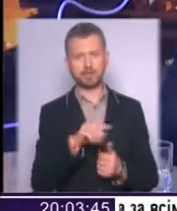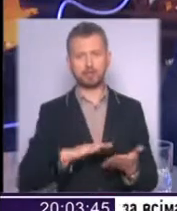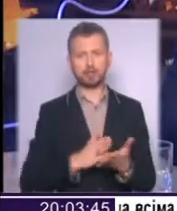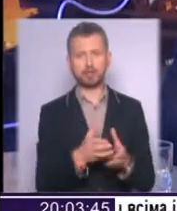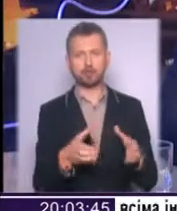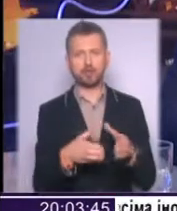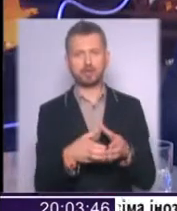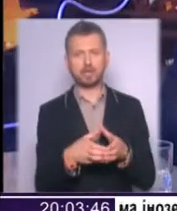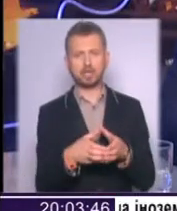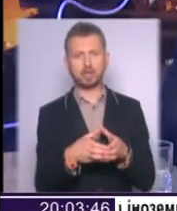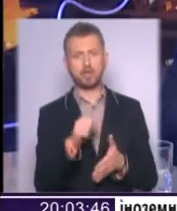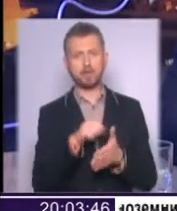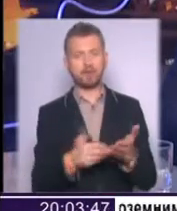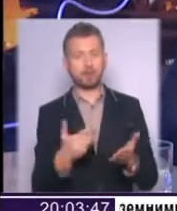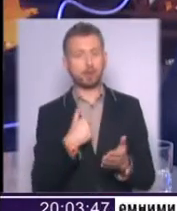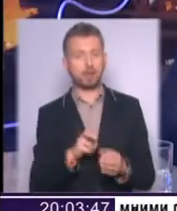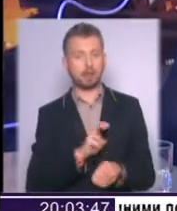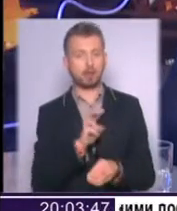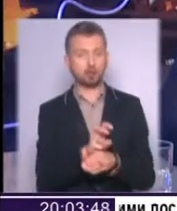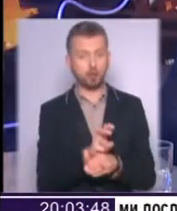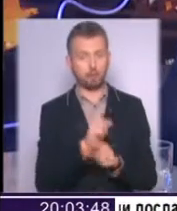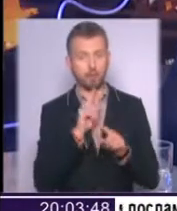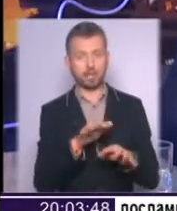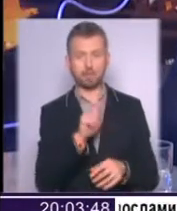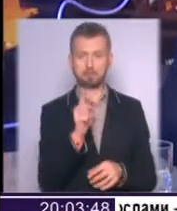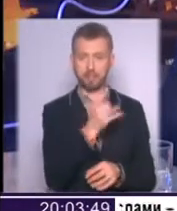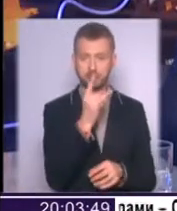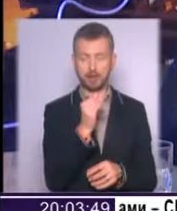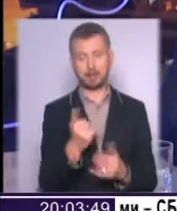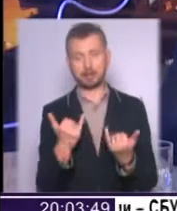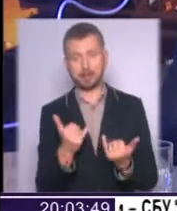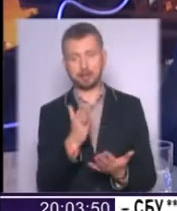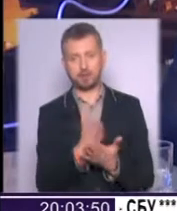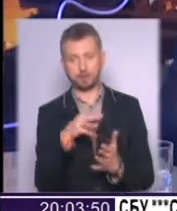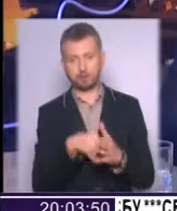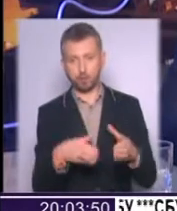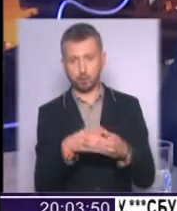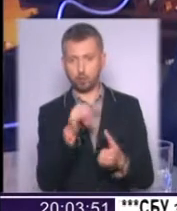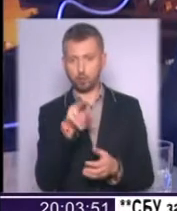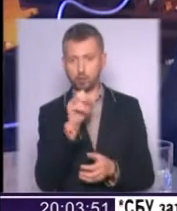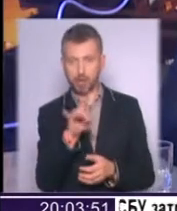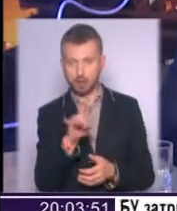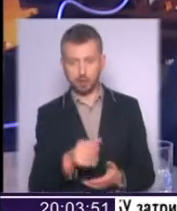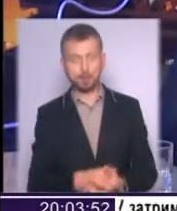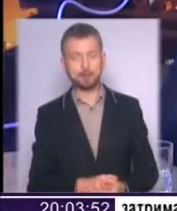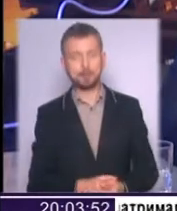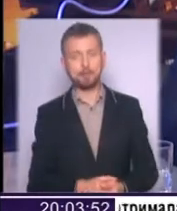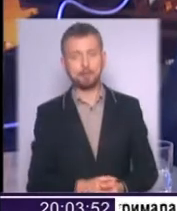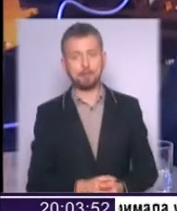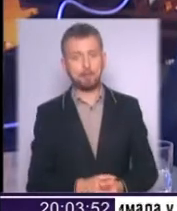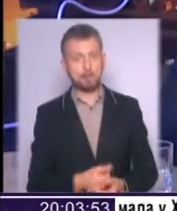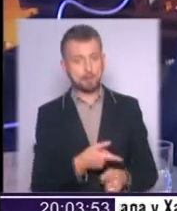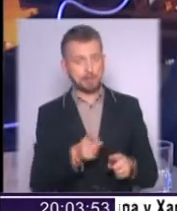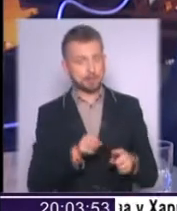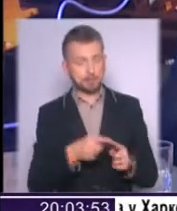сили, від якої я прийшов в парламент перший раз і зараз знаходжусь в групі «Удар» блоку Петра Порошенка. Але